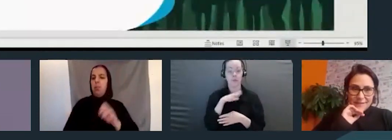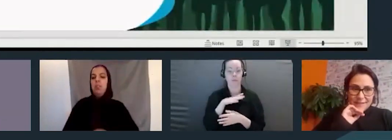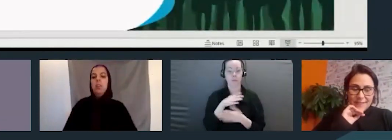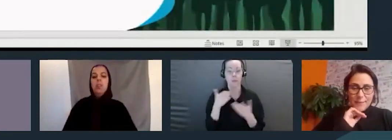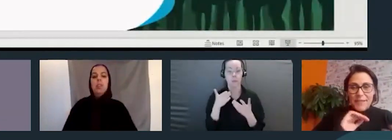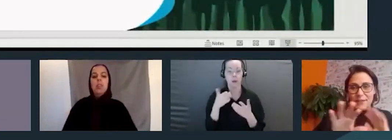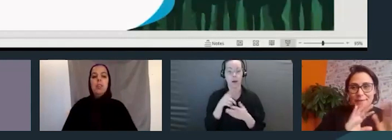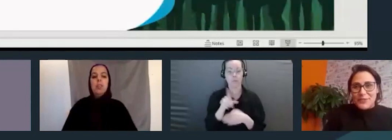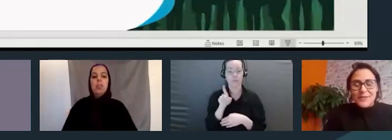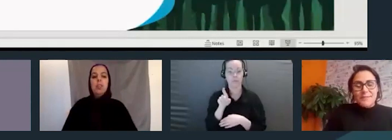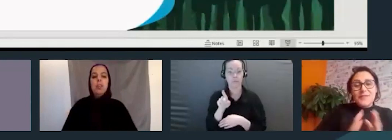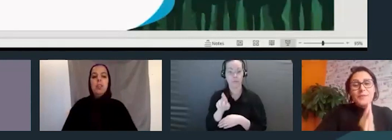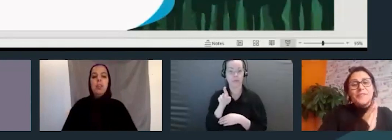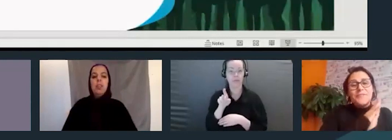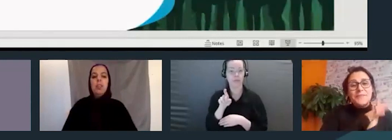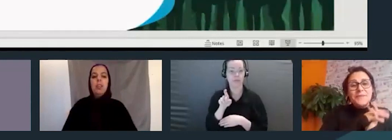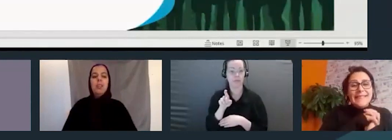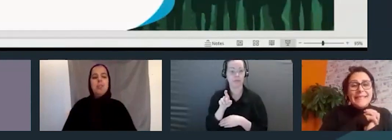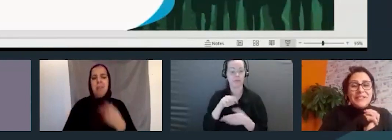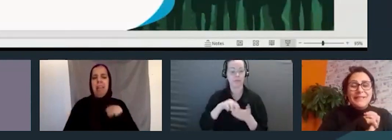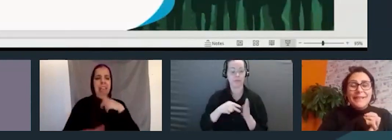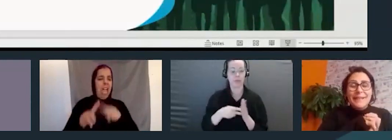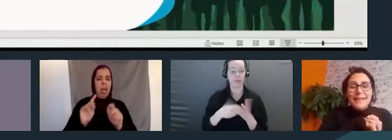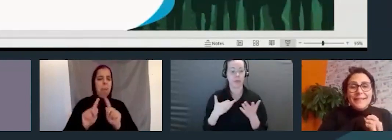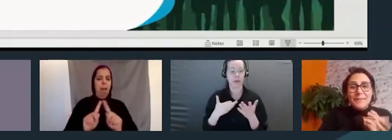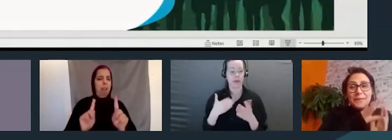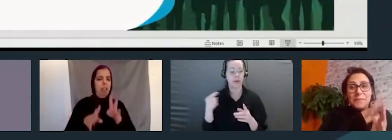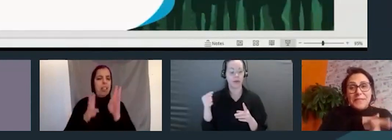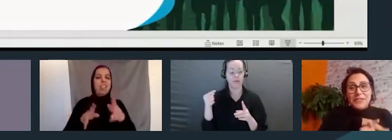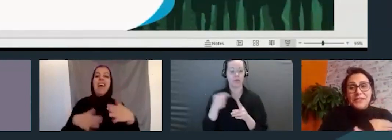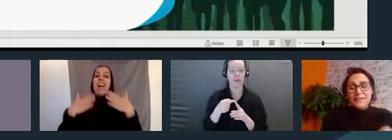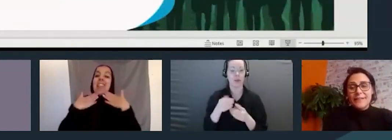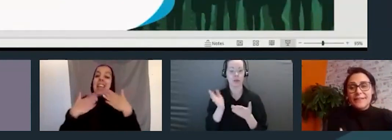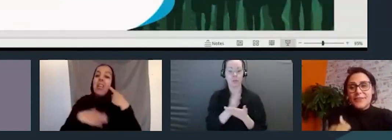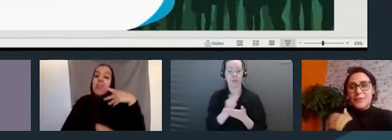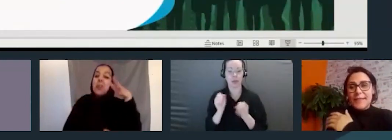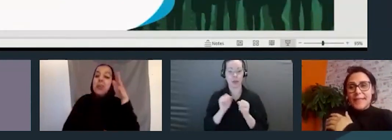Merci bien de la présentation. Ce fut un plaisir d'être là.